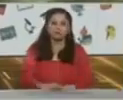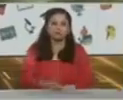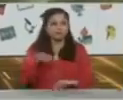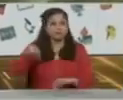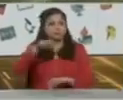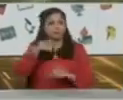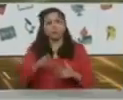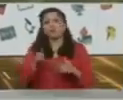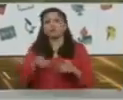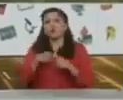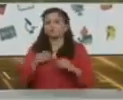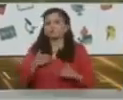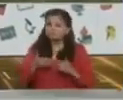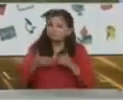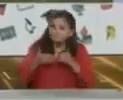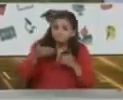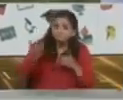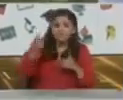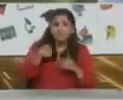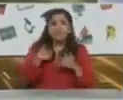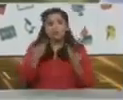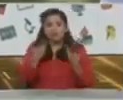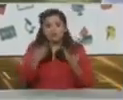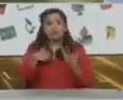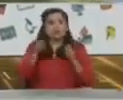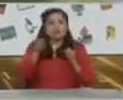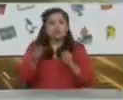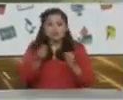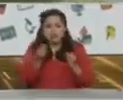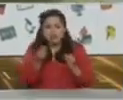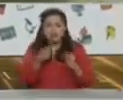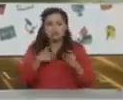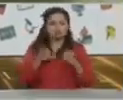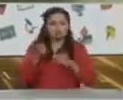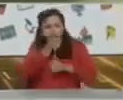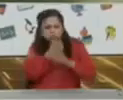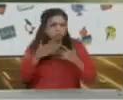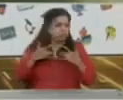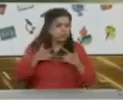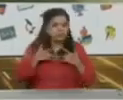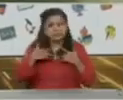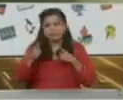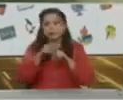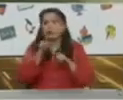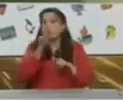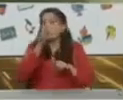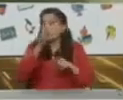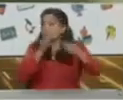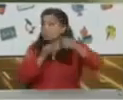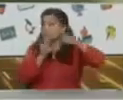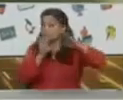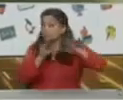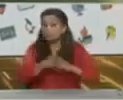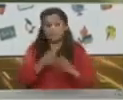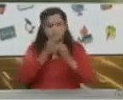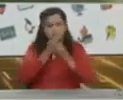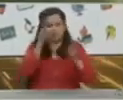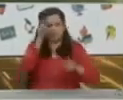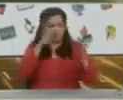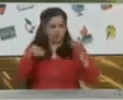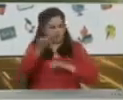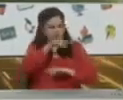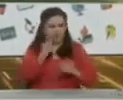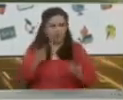करियर के चुनाव में एक पक्ष ये भी है कि बहुत से लोग जीवन